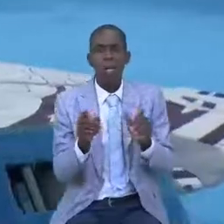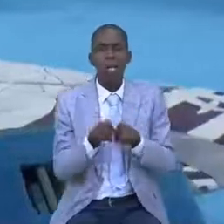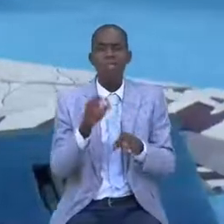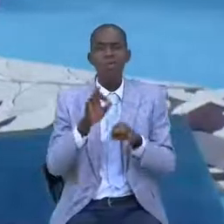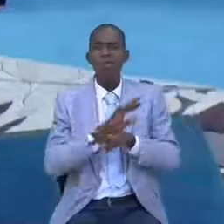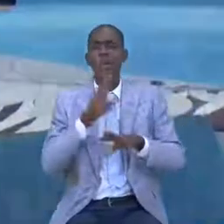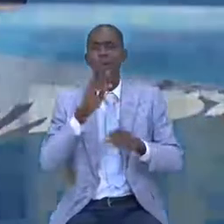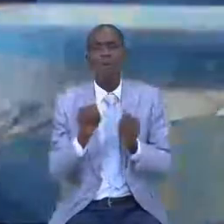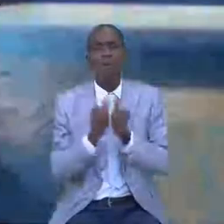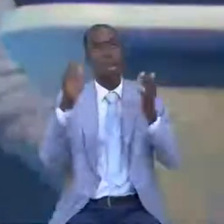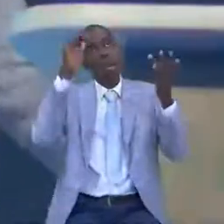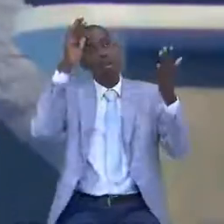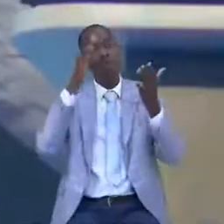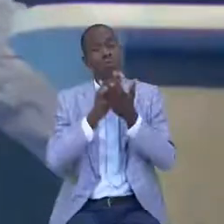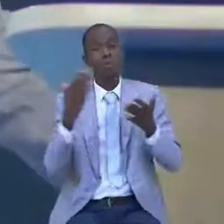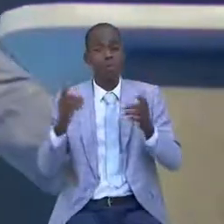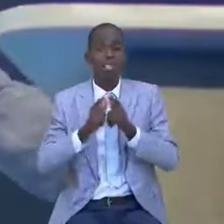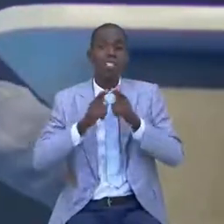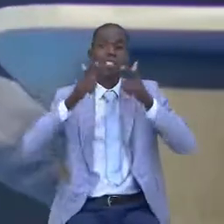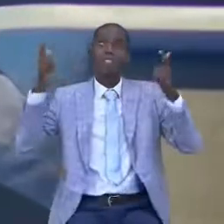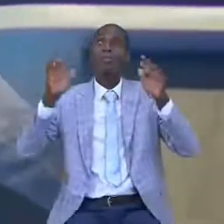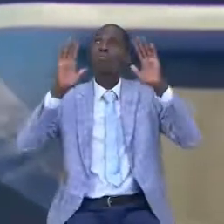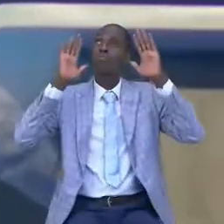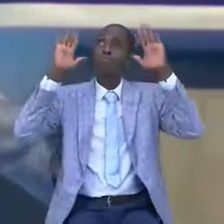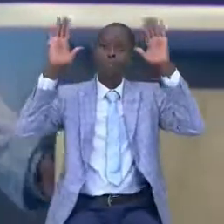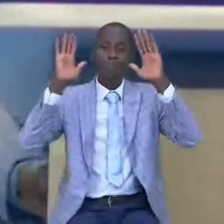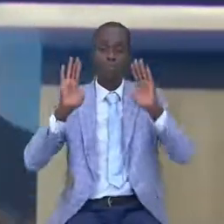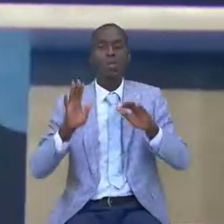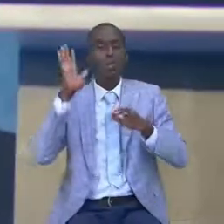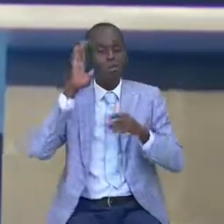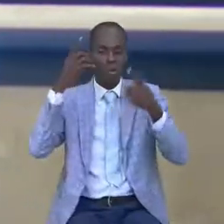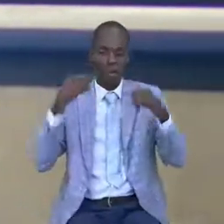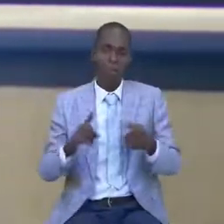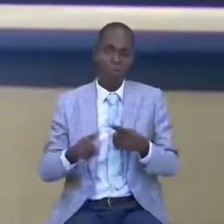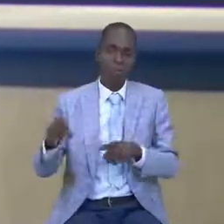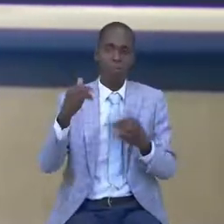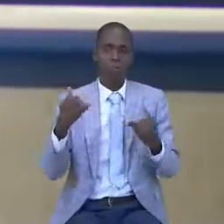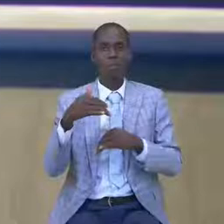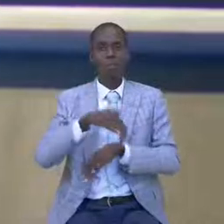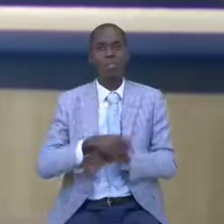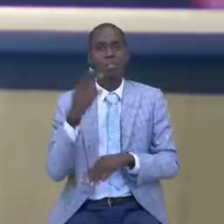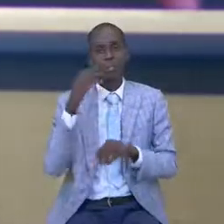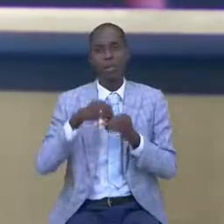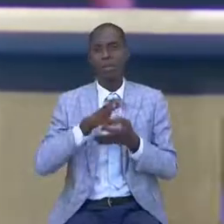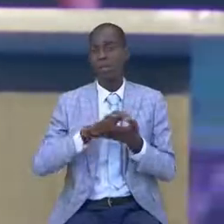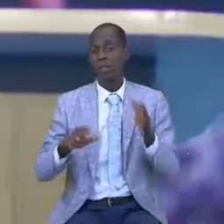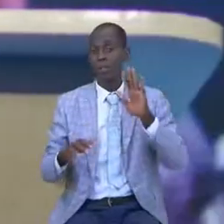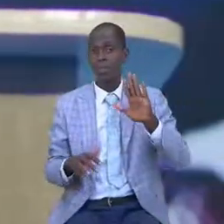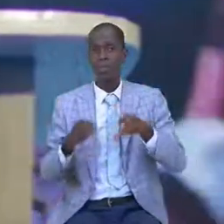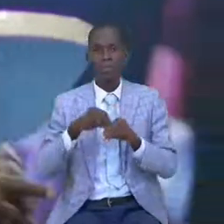tu parais faible, sans aide. Quelque chose de grand, quelque chose